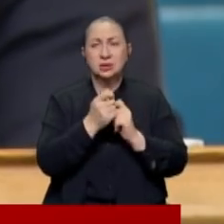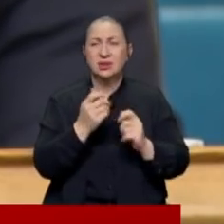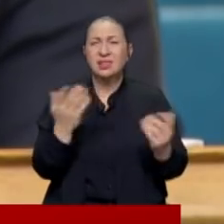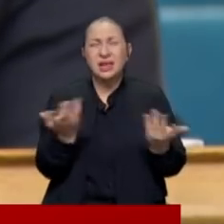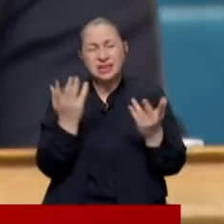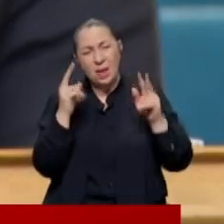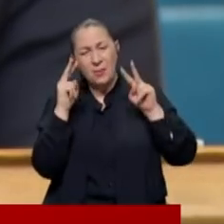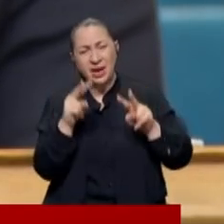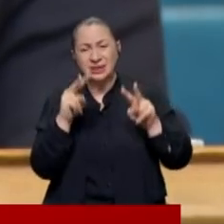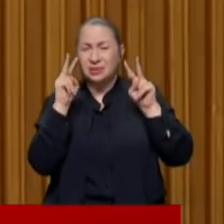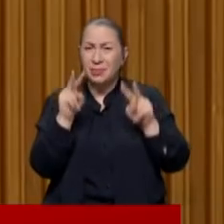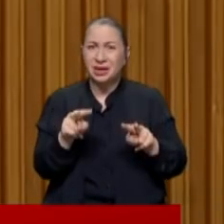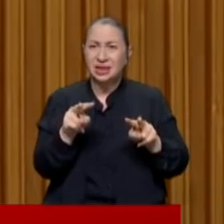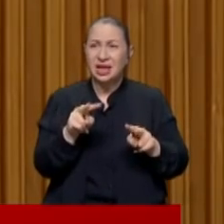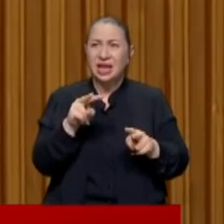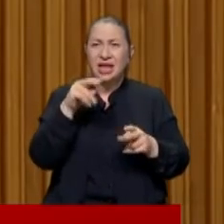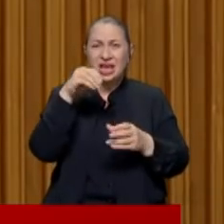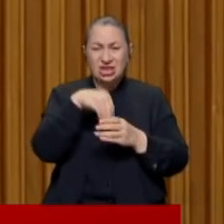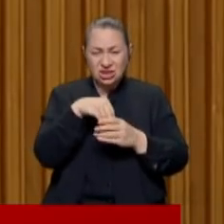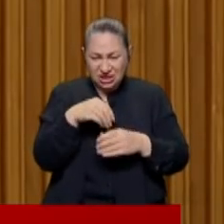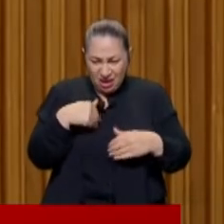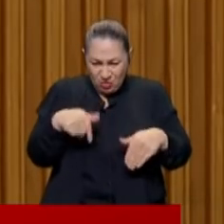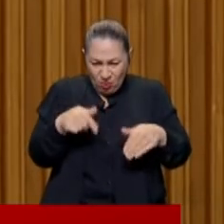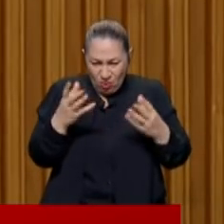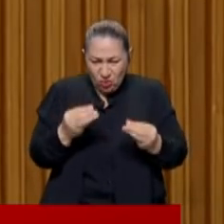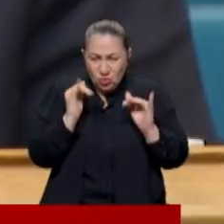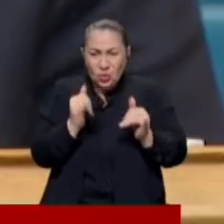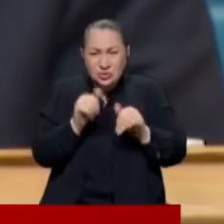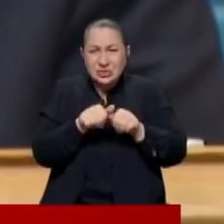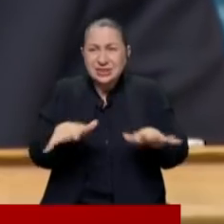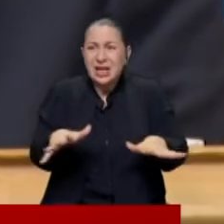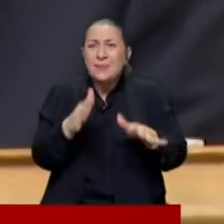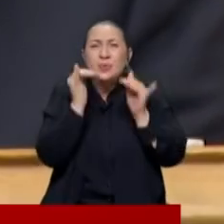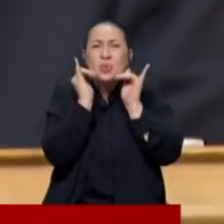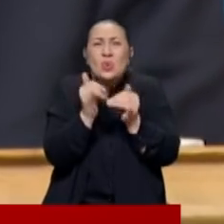Neresinden bakarsanız bakın, içinde yaşadığımız bu ucube sistemin,